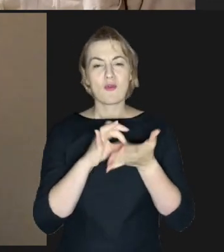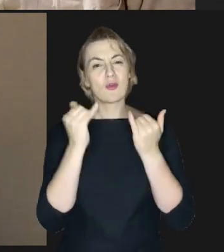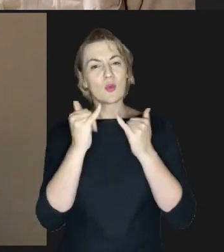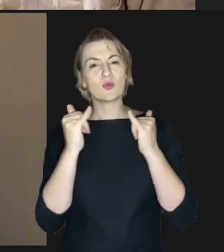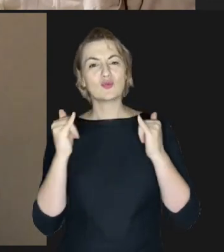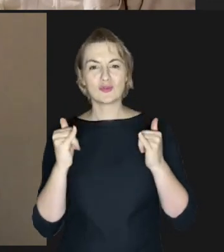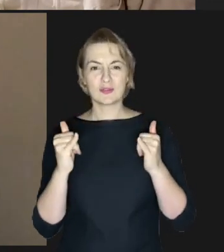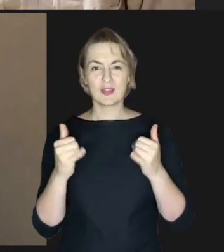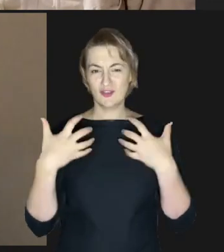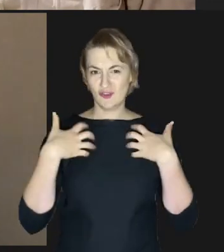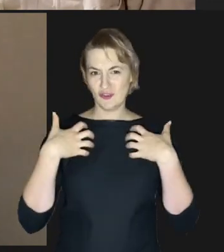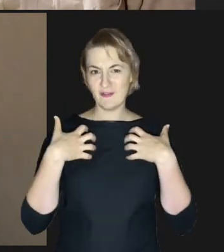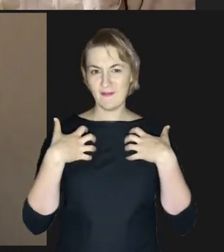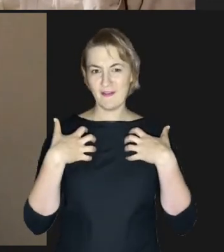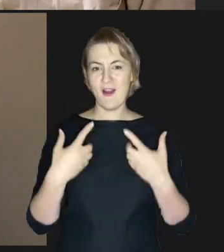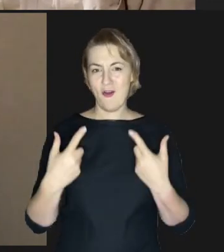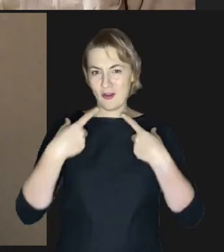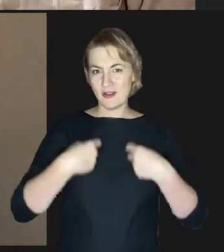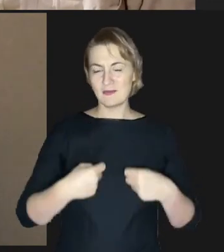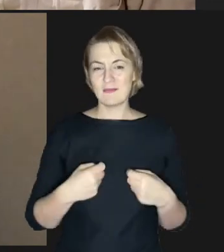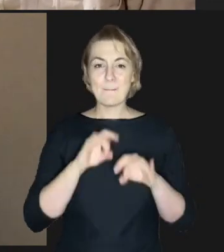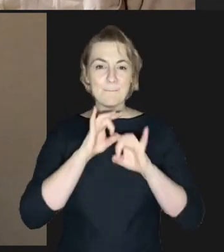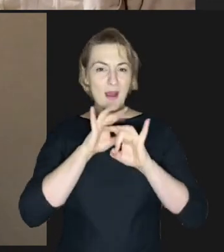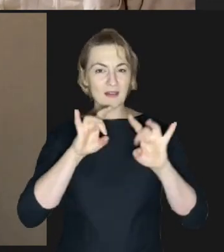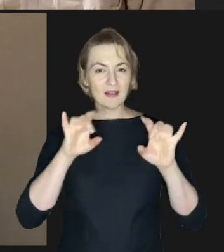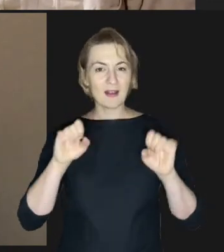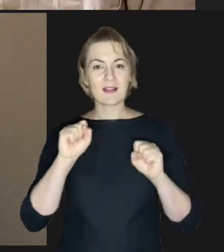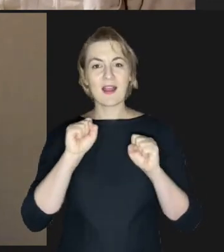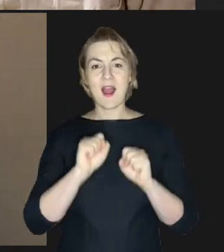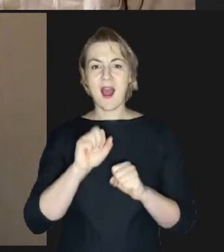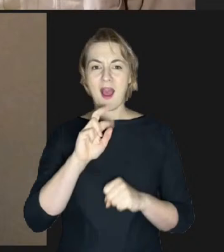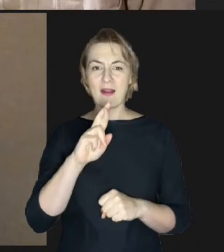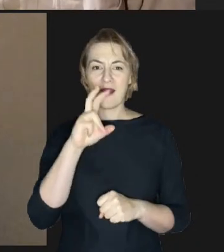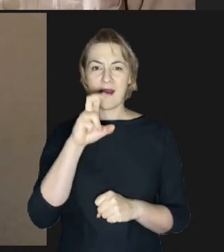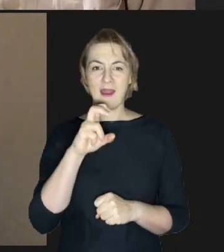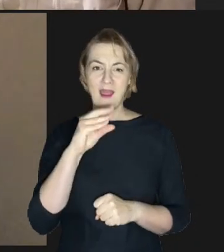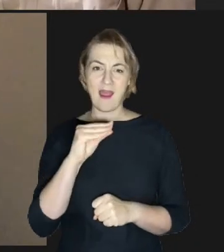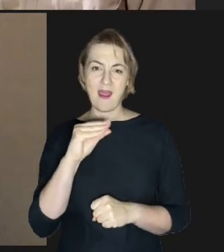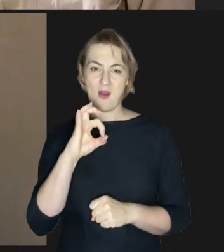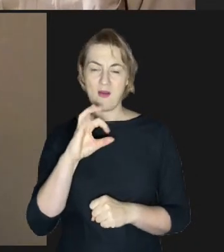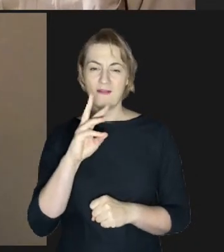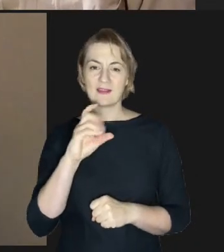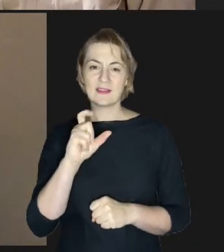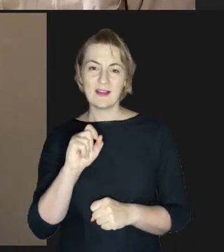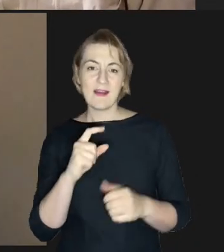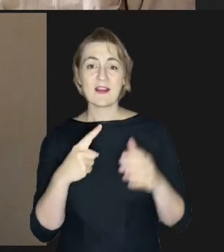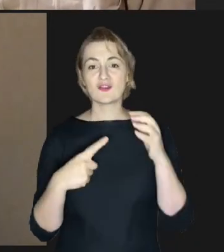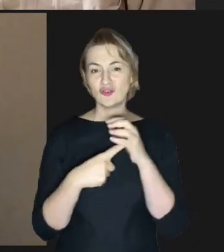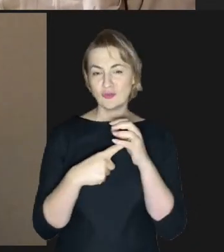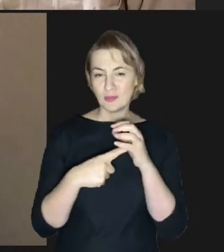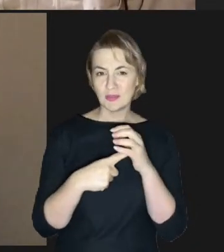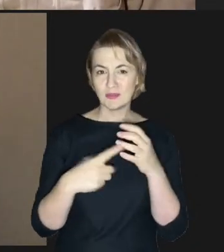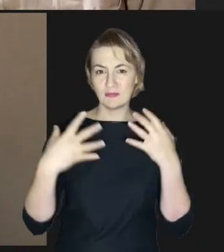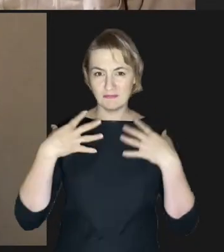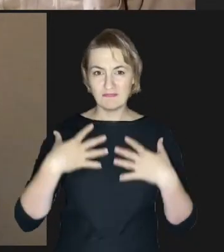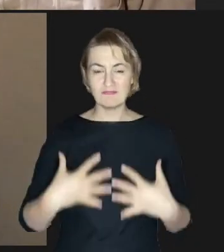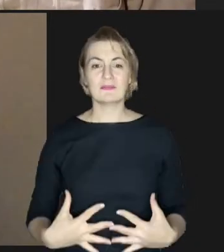bakterie, to są archeowce, archeony, archeowce, grzyby tworzą nasze